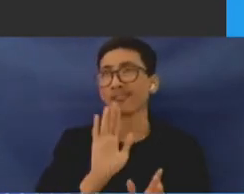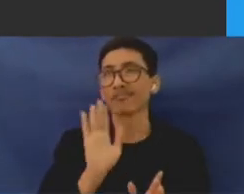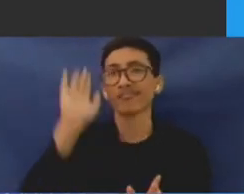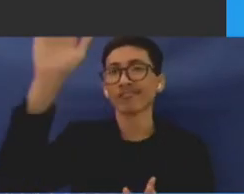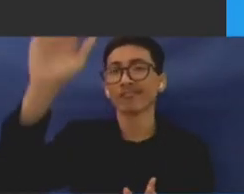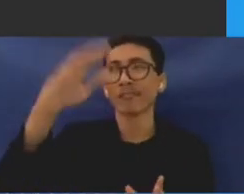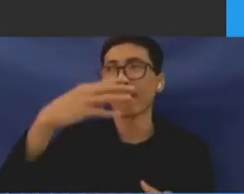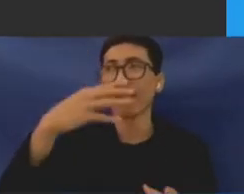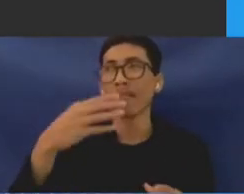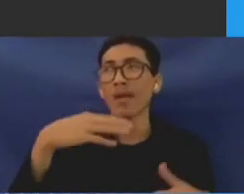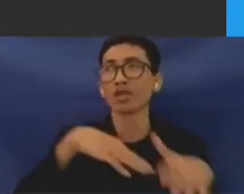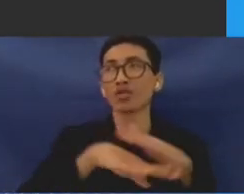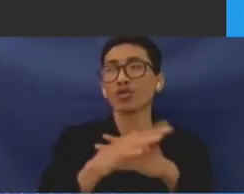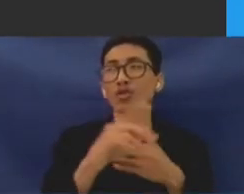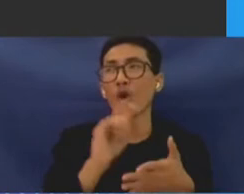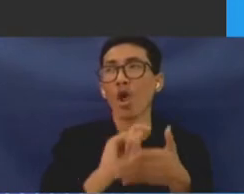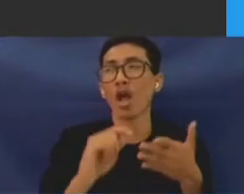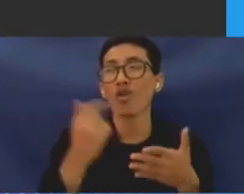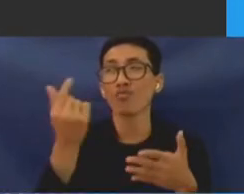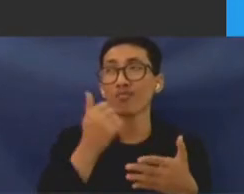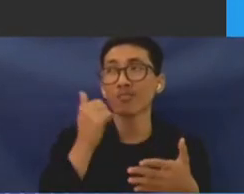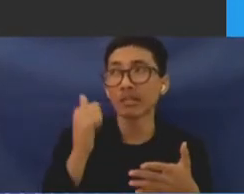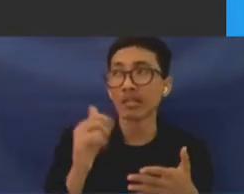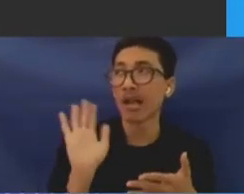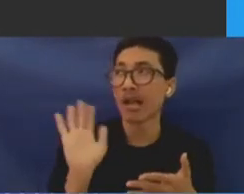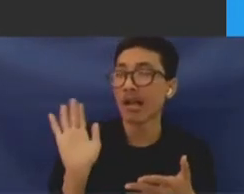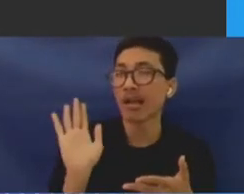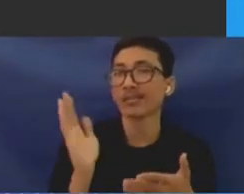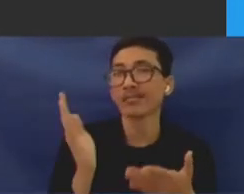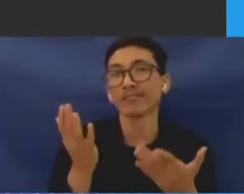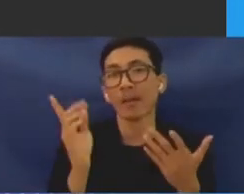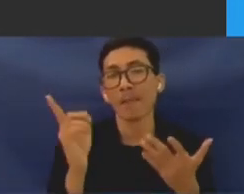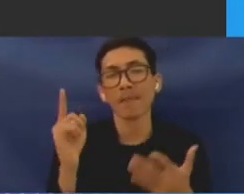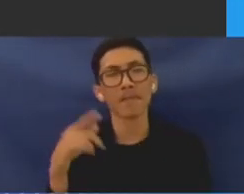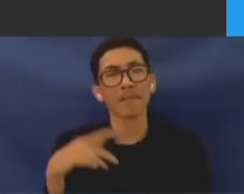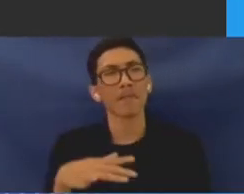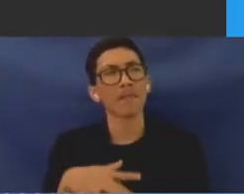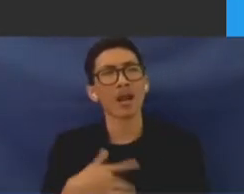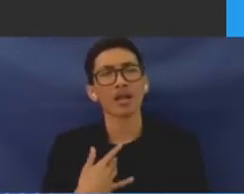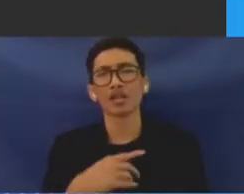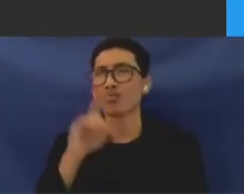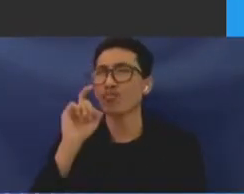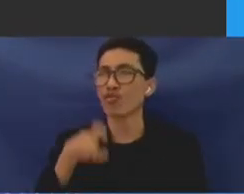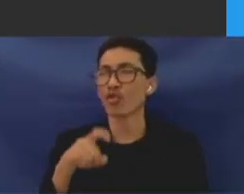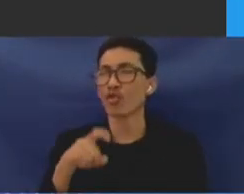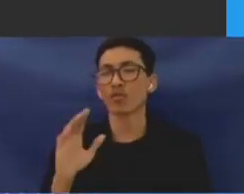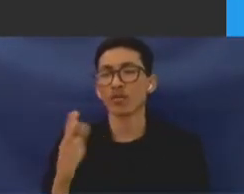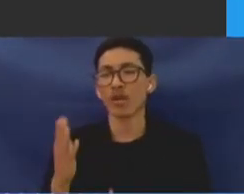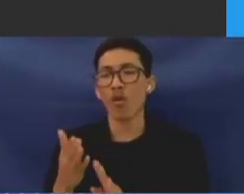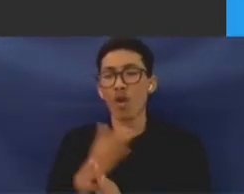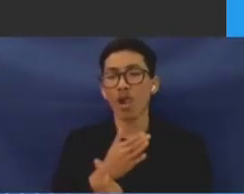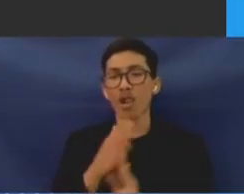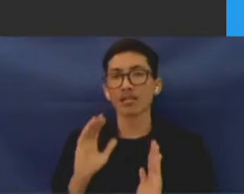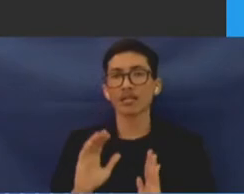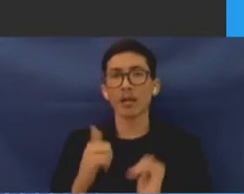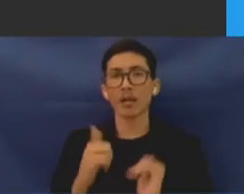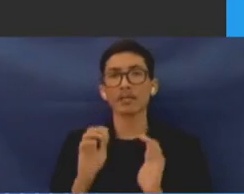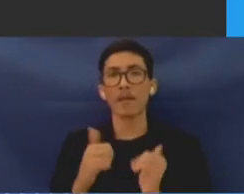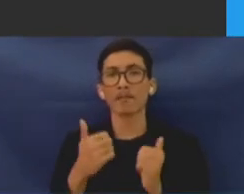Karena saya merasa perlu untuk mempersiapkan terlebih dahulu dan merasa perlu untuk